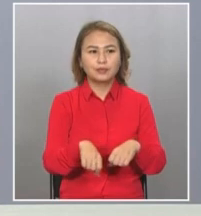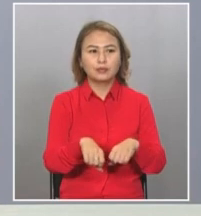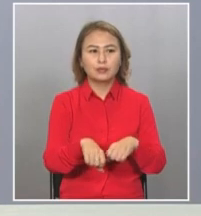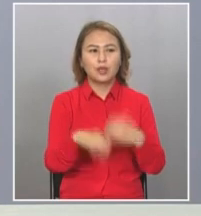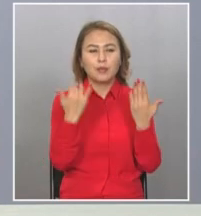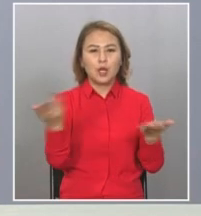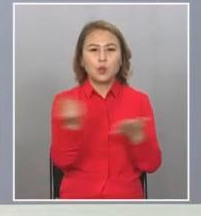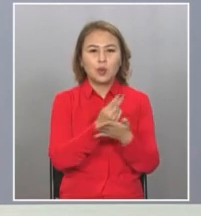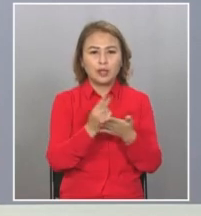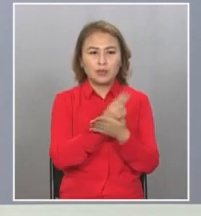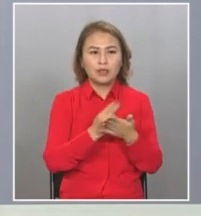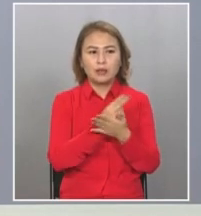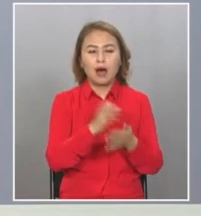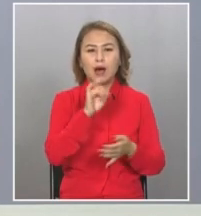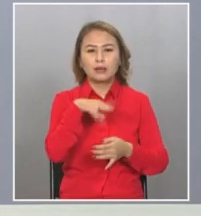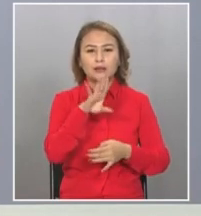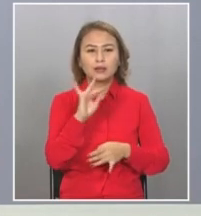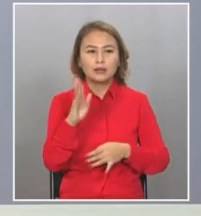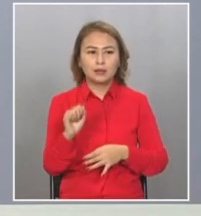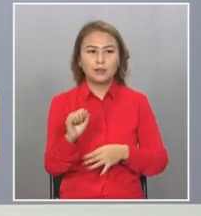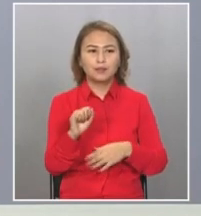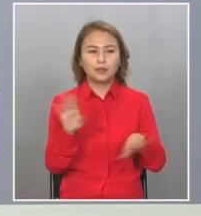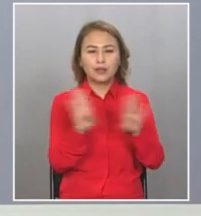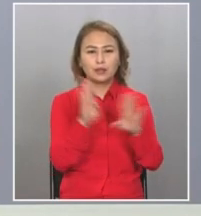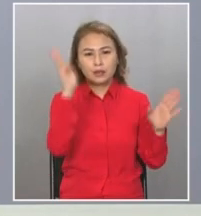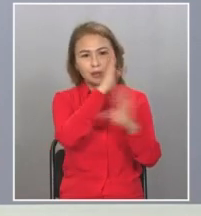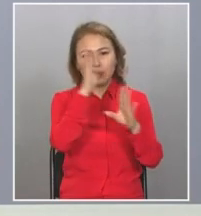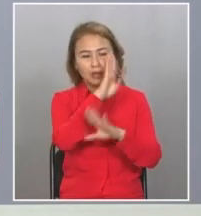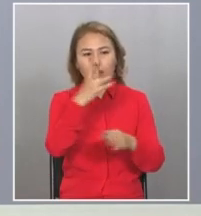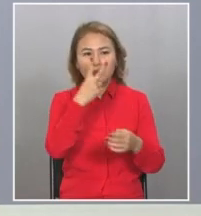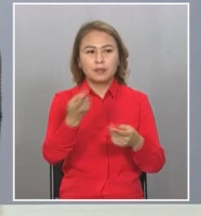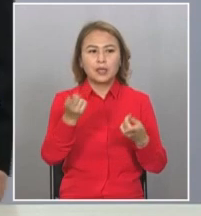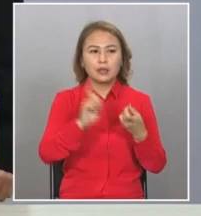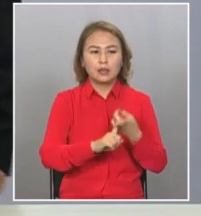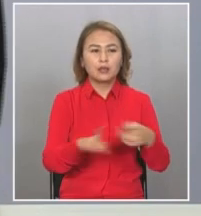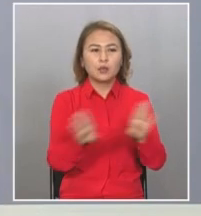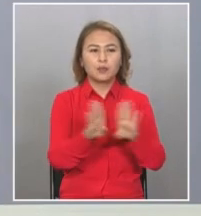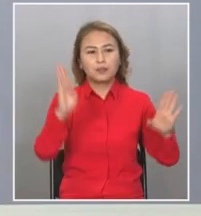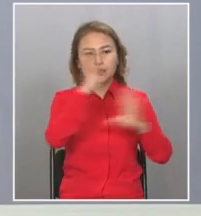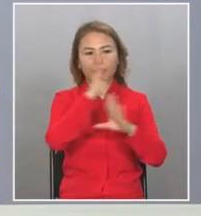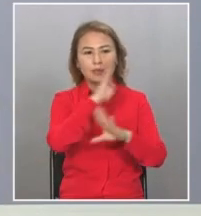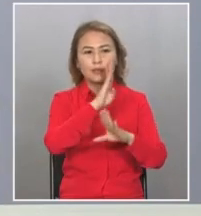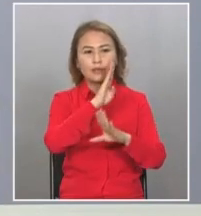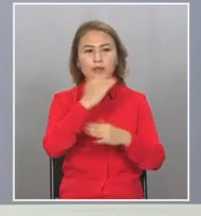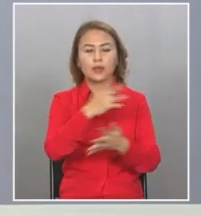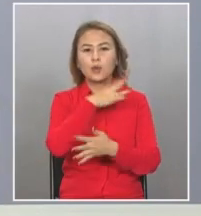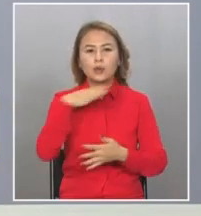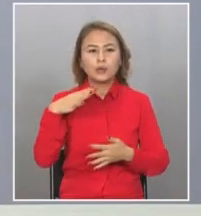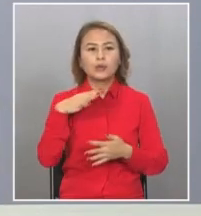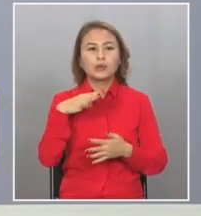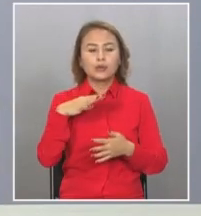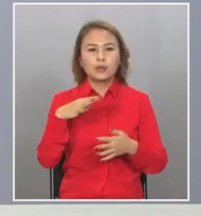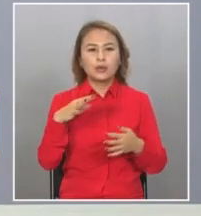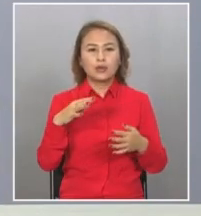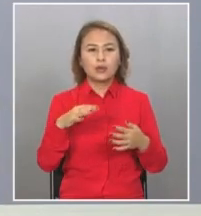Мына суретімізде бізде арктикалық климат белдеуі белгіленген. Арктикалық климаттық белдеуінде көбінесе